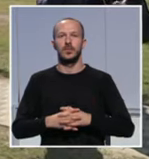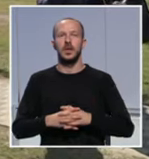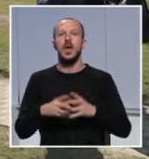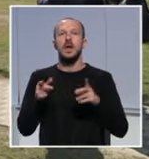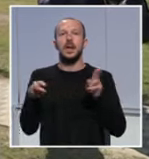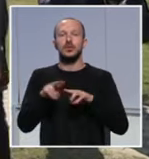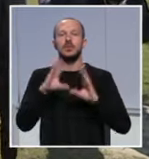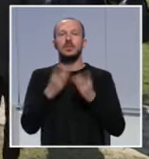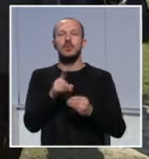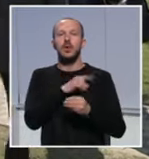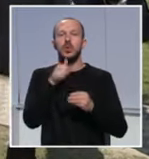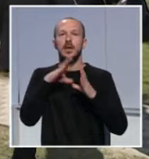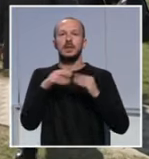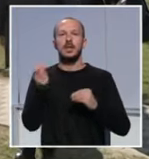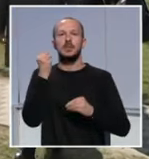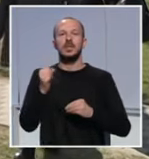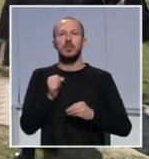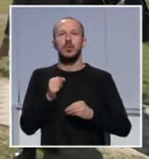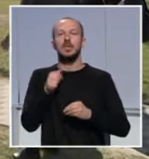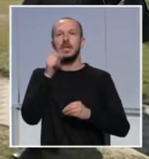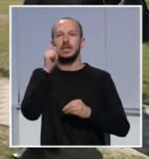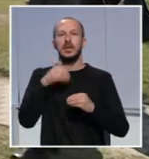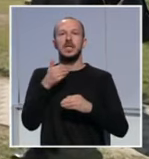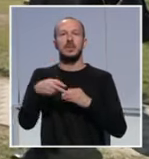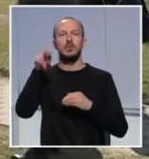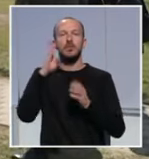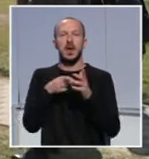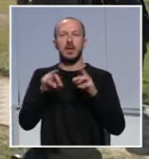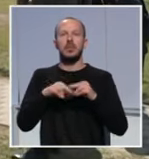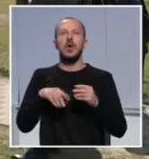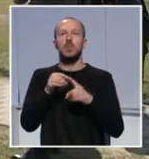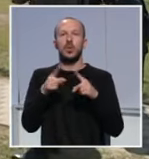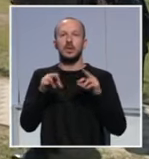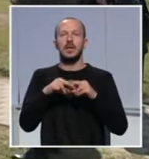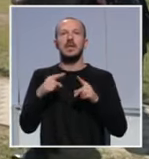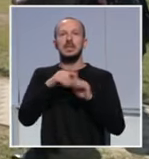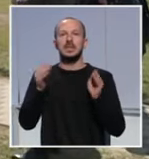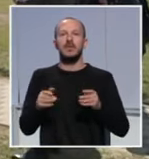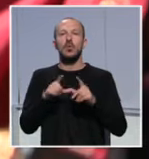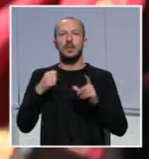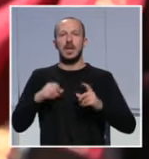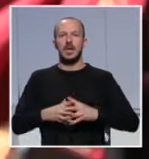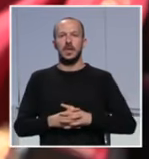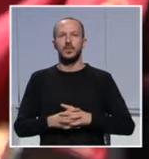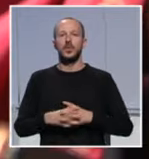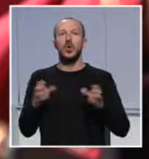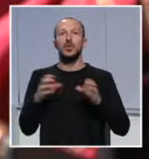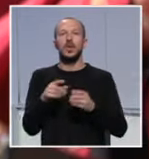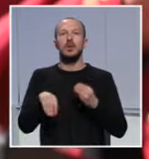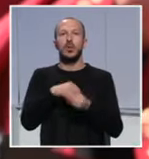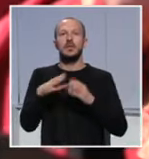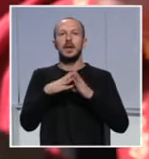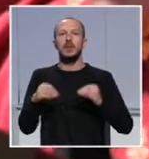Parastao sam za sve poginule i nestale srpske borce i civile ispred spomenika majkama u porti Saborne crkve u Biljini. Udruženje